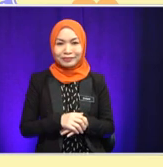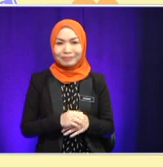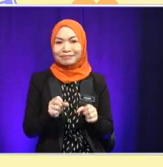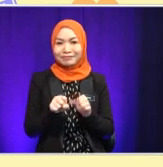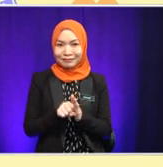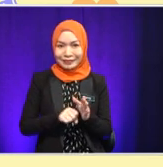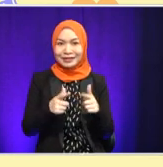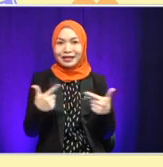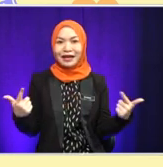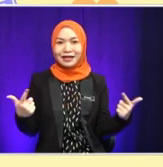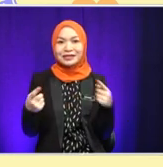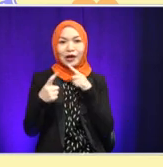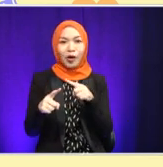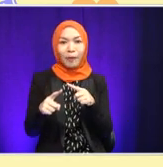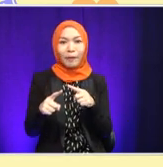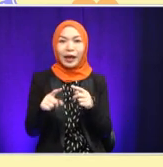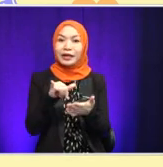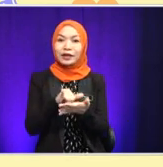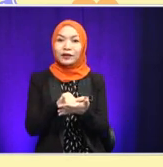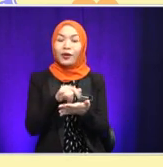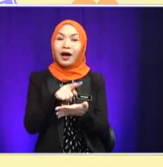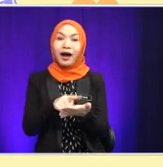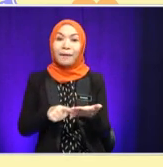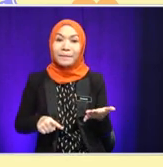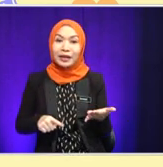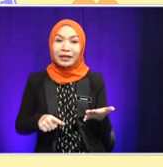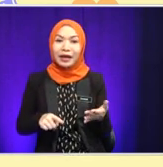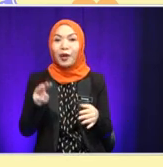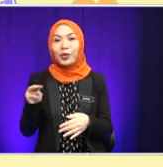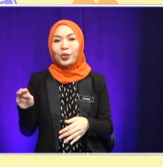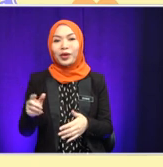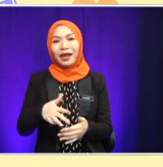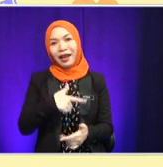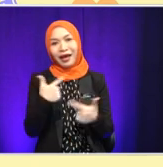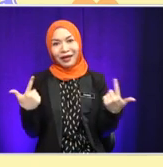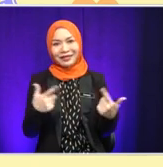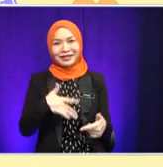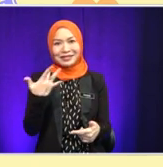daripada jawaban kami pandangan yang lain oke saya coba